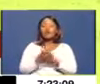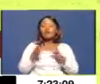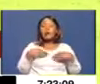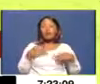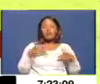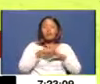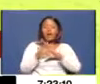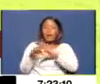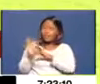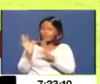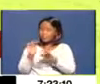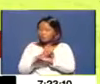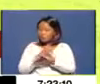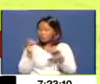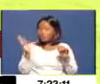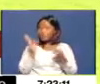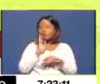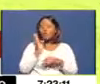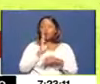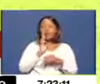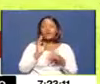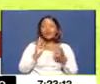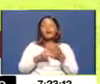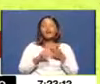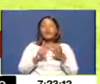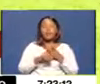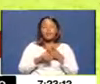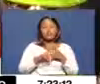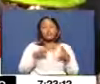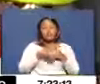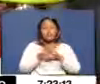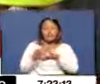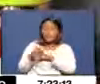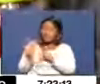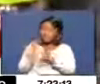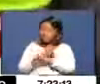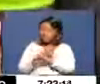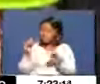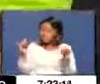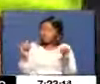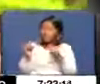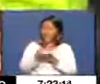water and access to a clean environment.